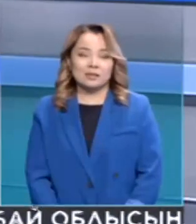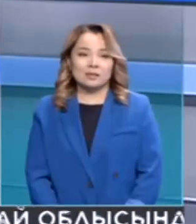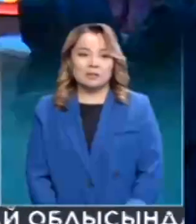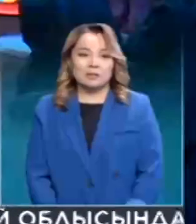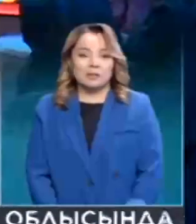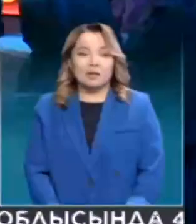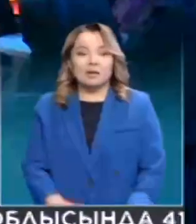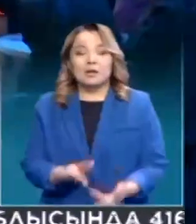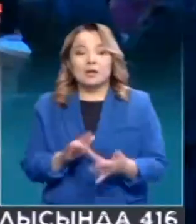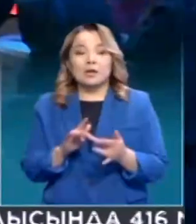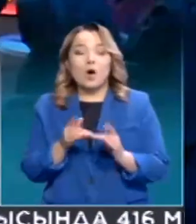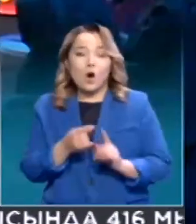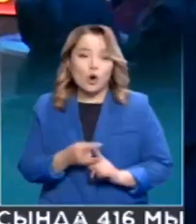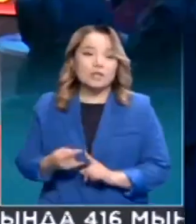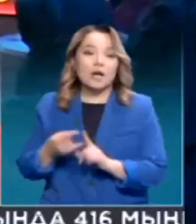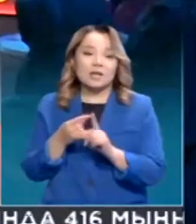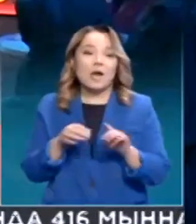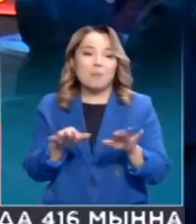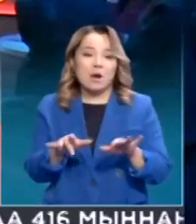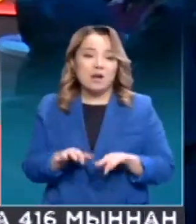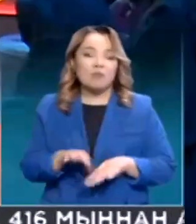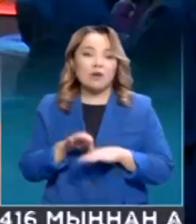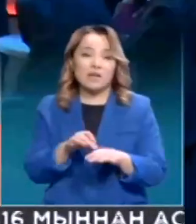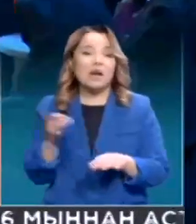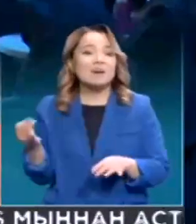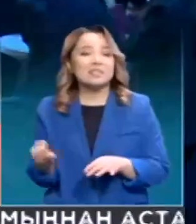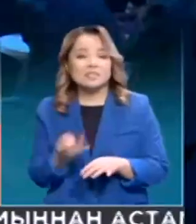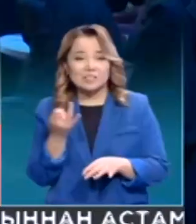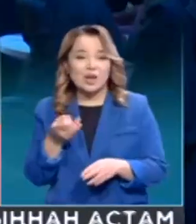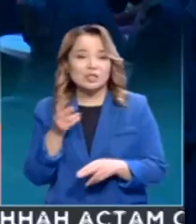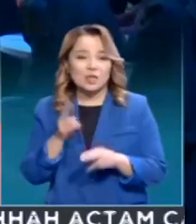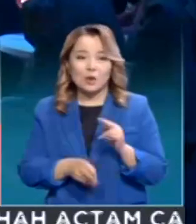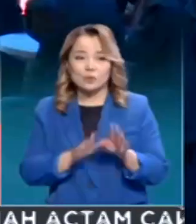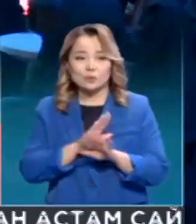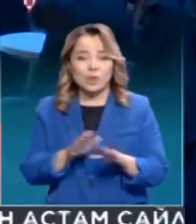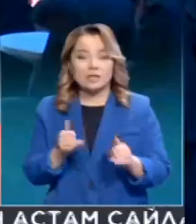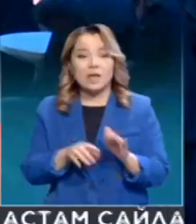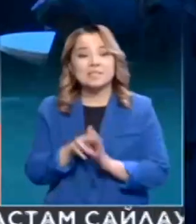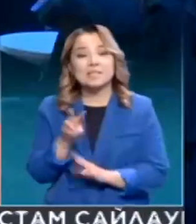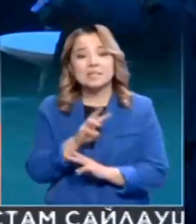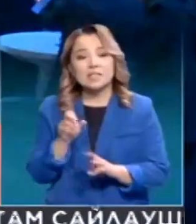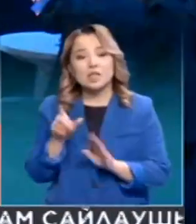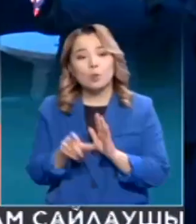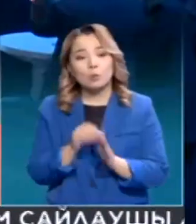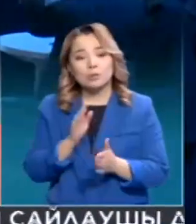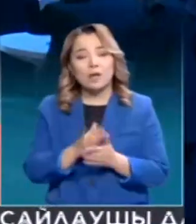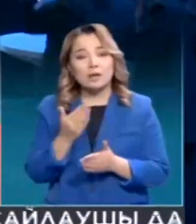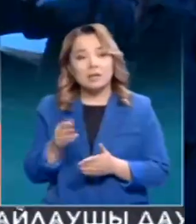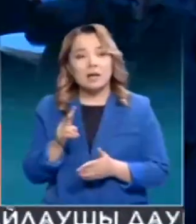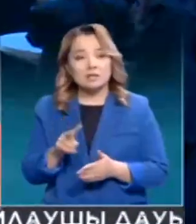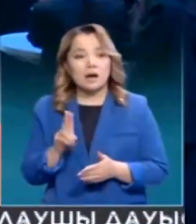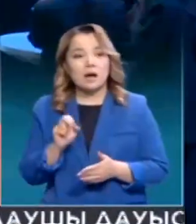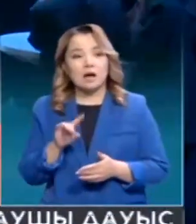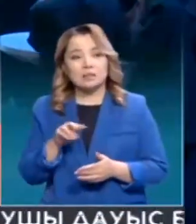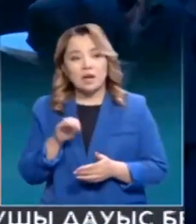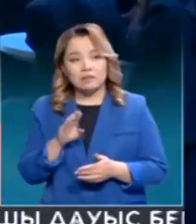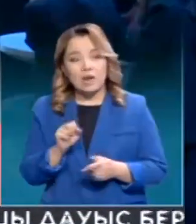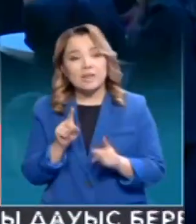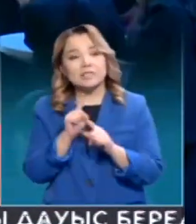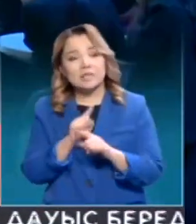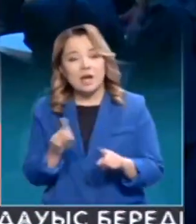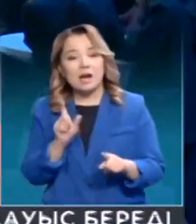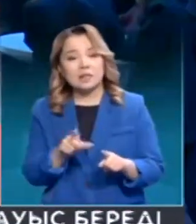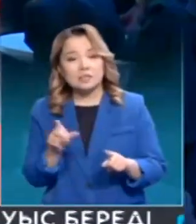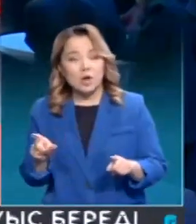Армангүл, онлайн марафонның қызығы таусылғаны жоқ. Мұнда жаңа ғана сенат депутаты Ләззат Қалтаева ерекше